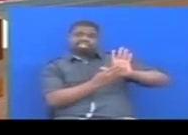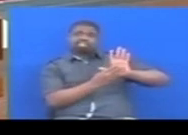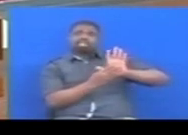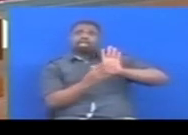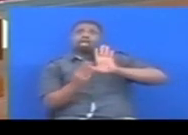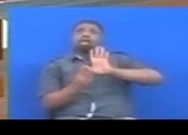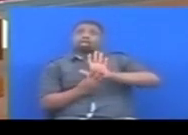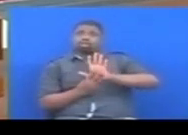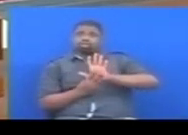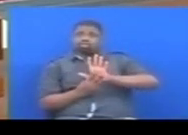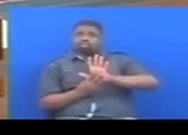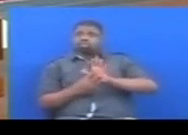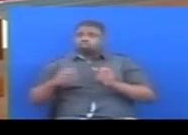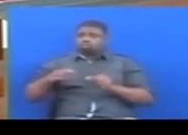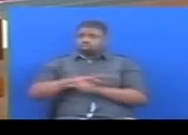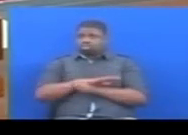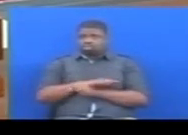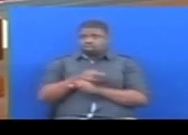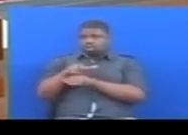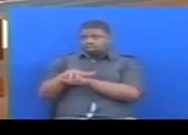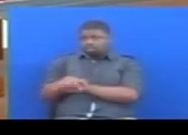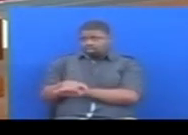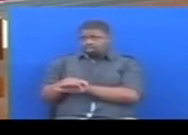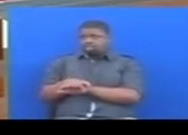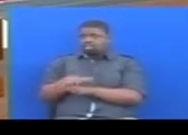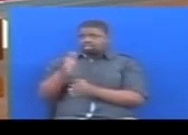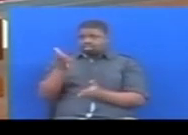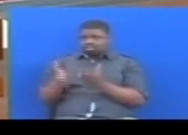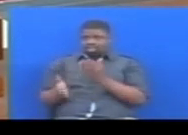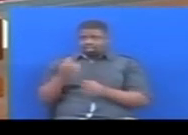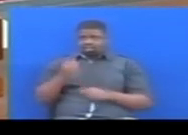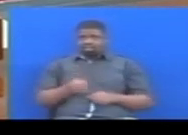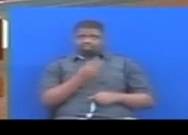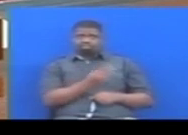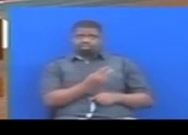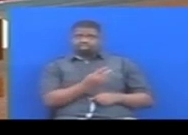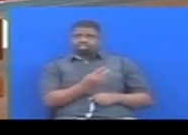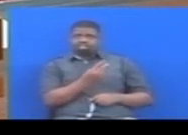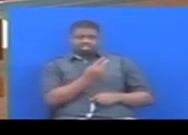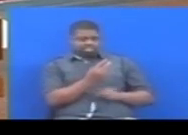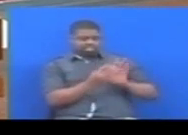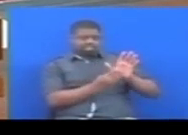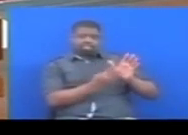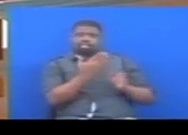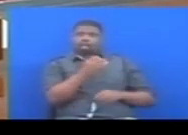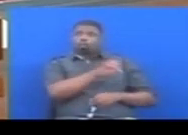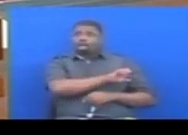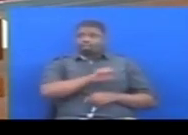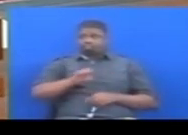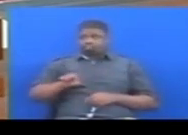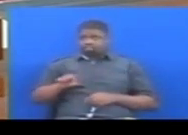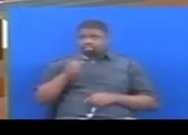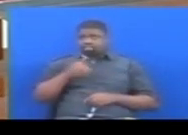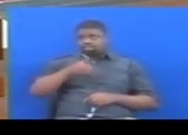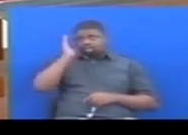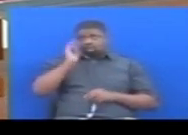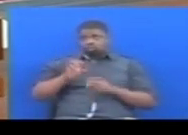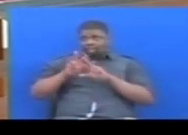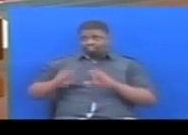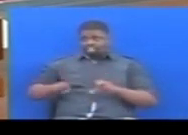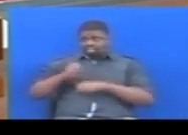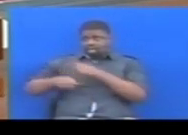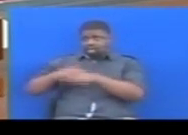ilionyesha wingi wa samaki ulikadiriwa kwa tani 295,000. Serikali inaendelea kufanya tafiti mbalimbali